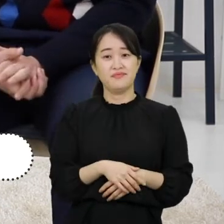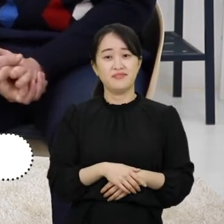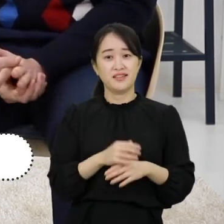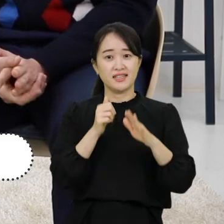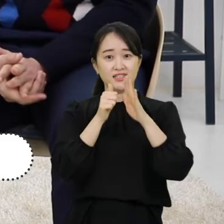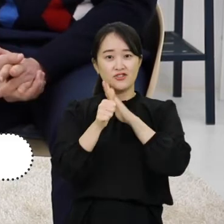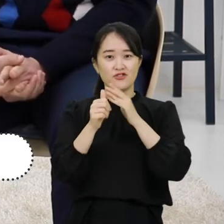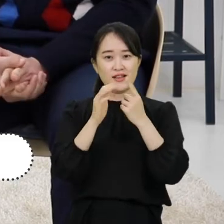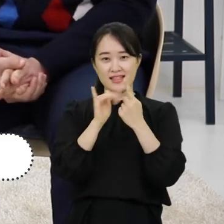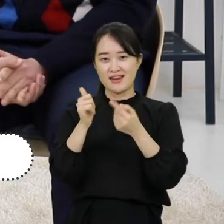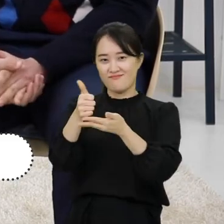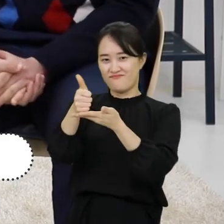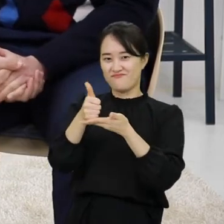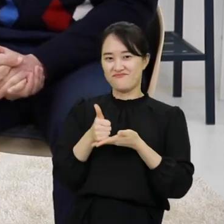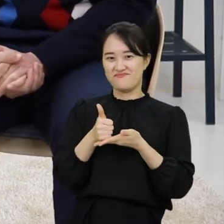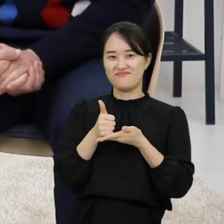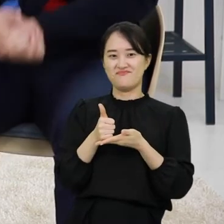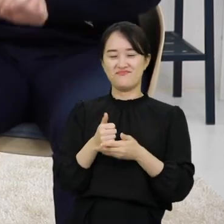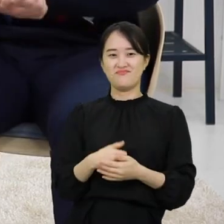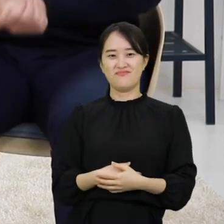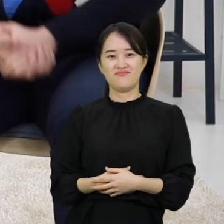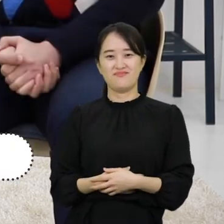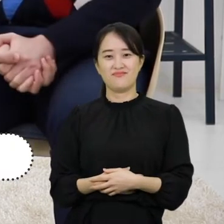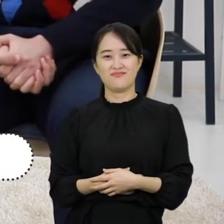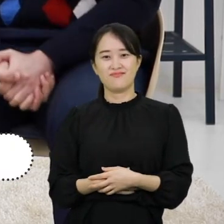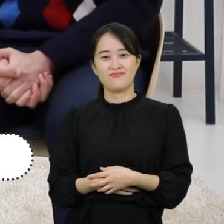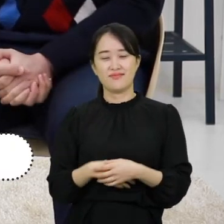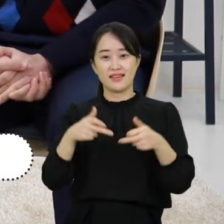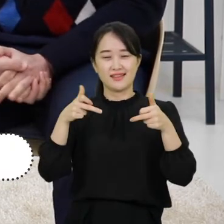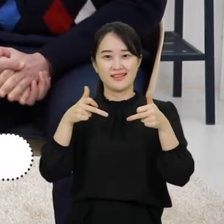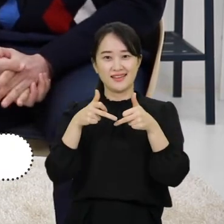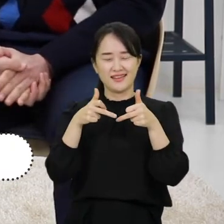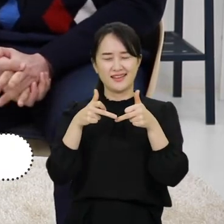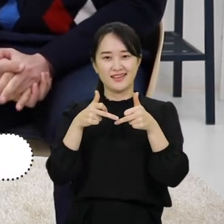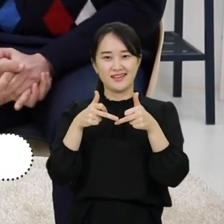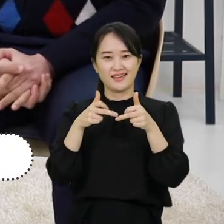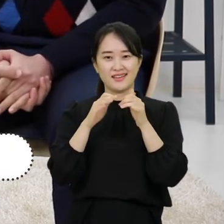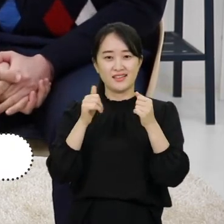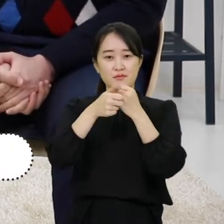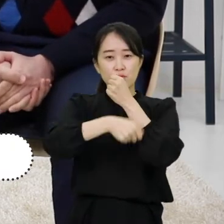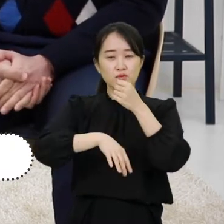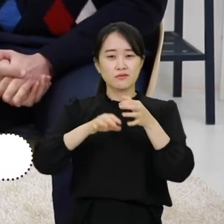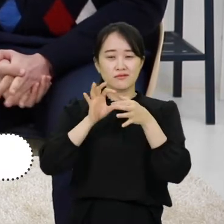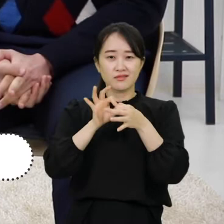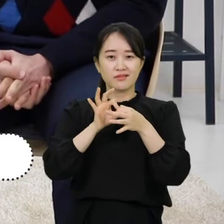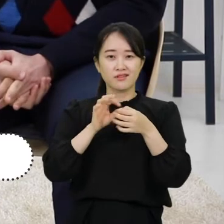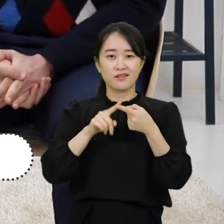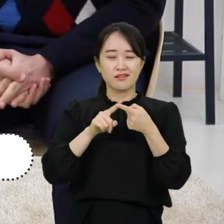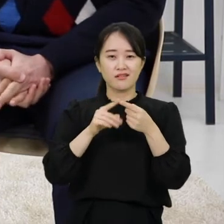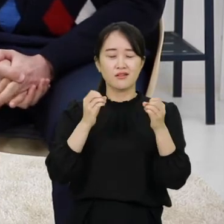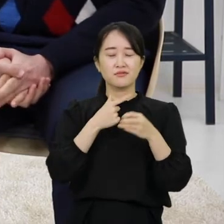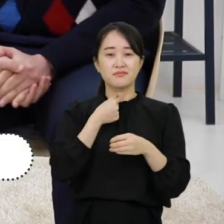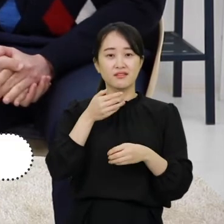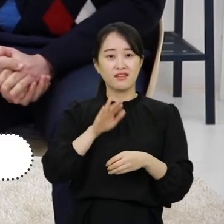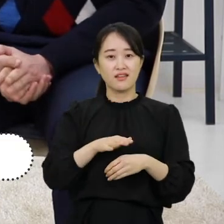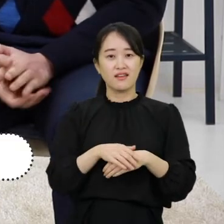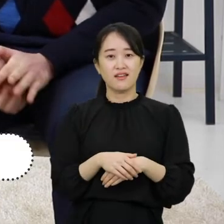저희가 선수분을 한 분 모셔봤어요. 선수가 왔죠? 그분과 한번 자세히 장애인 스포츠 관람에 대해서 얘기를 해보고